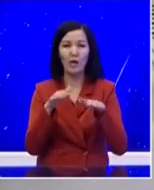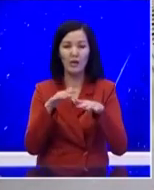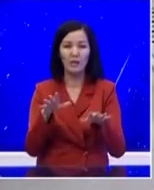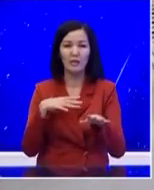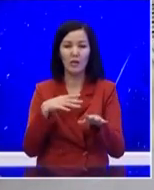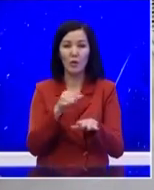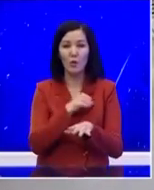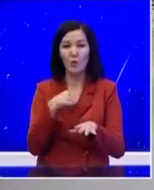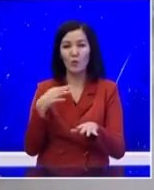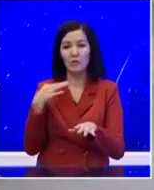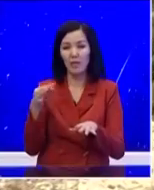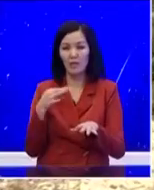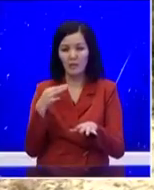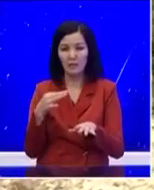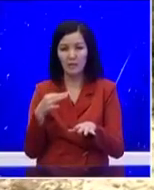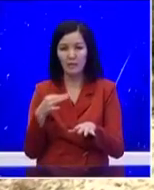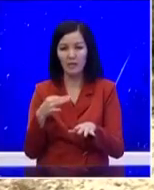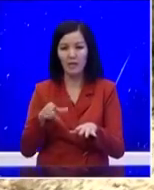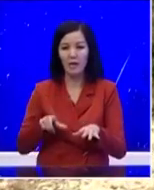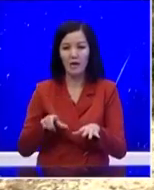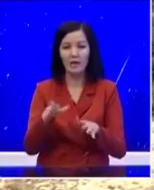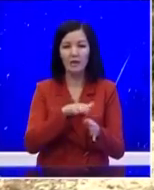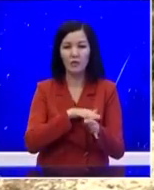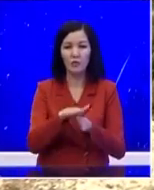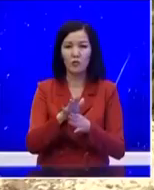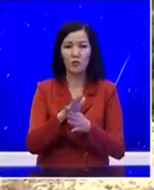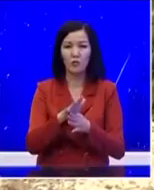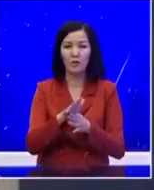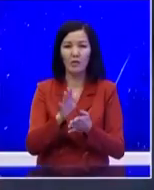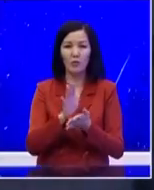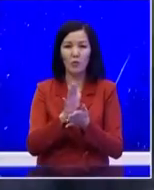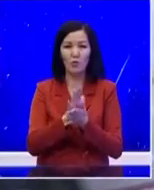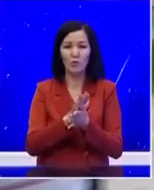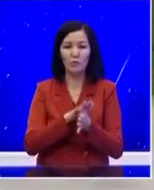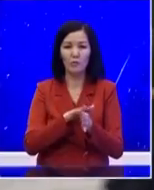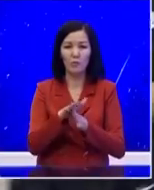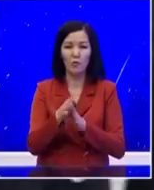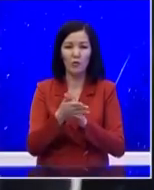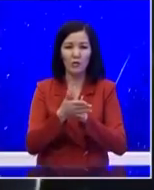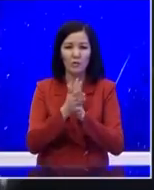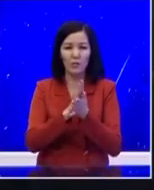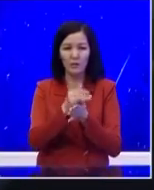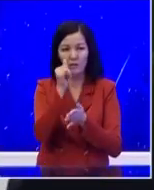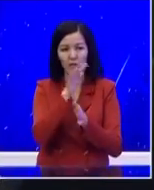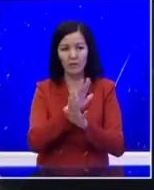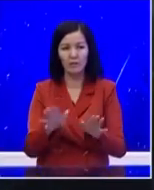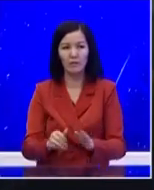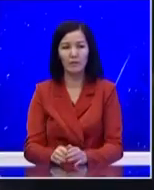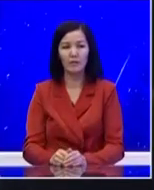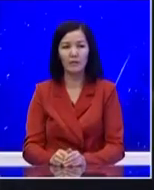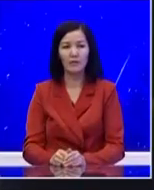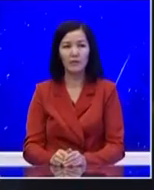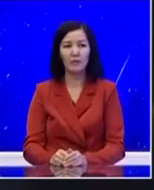өз салғырттығынан деп отыр. Себебі арық арнасы толығымен бітеліп қалған. Бір емес, мияқты 2-3 сонда үйлер бар,